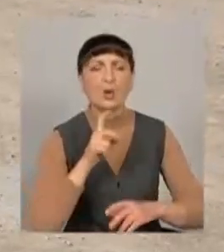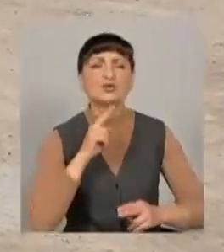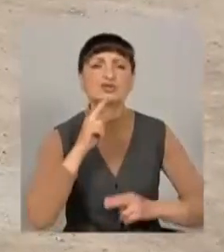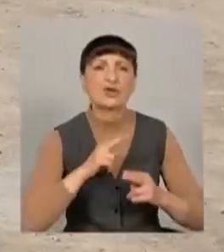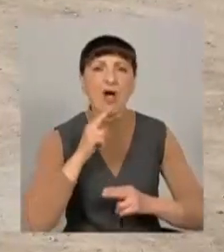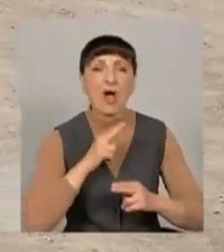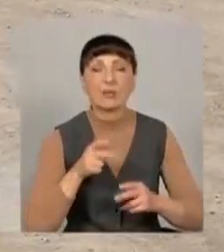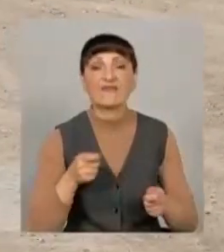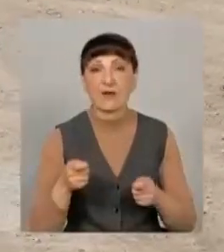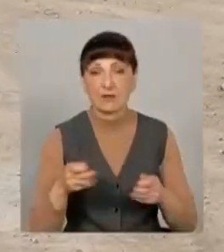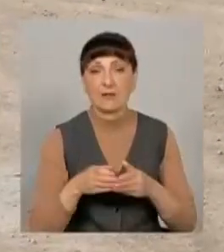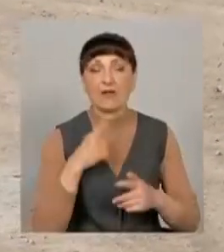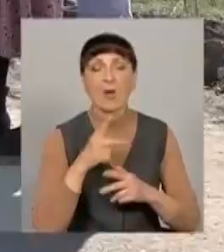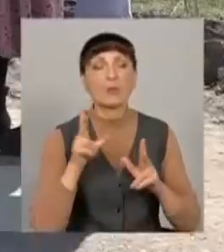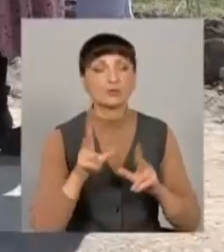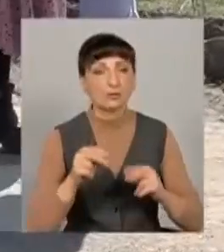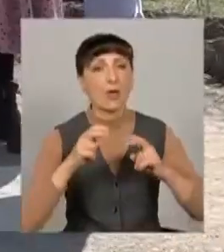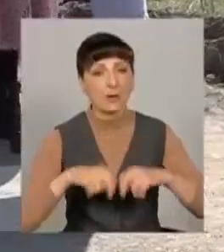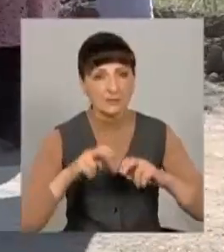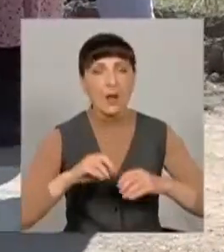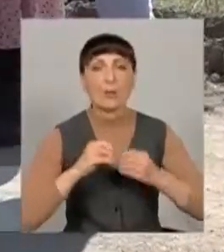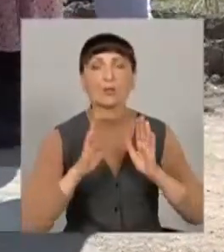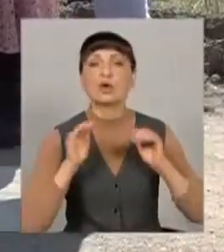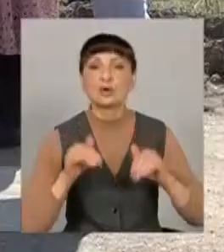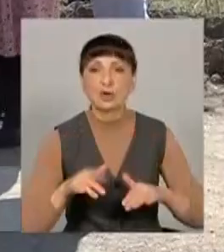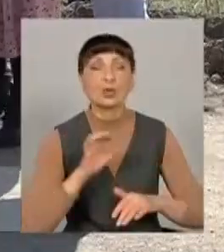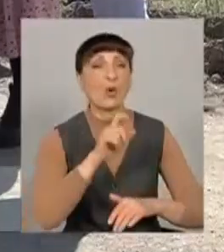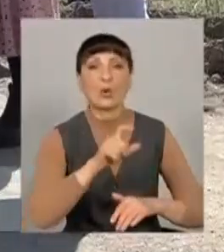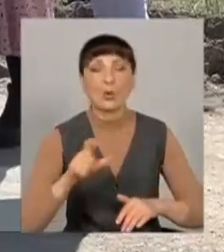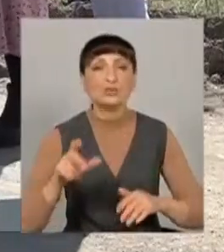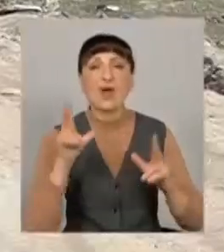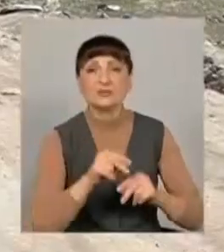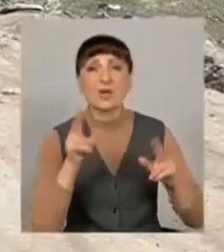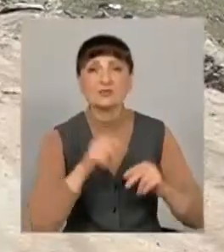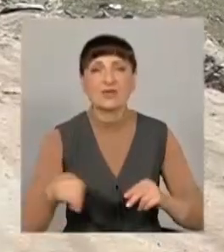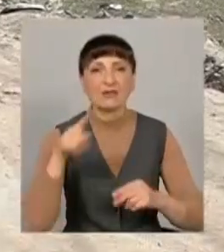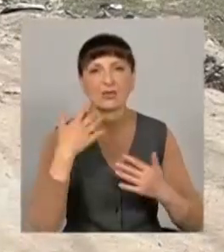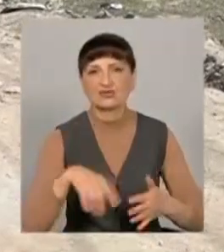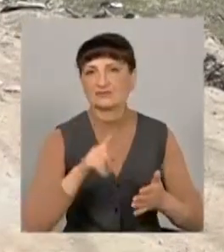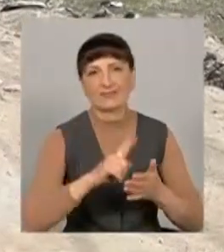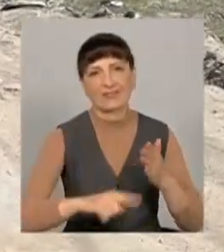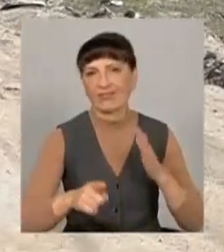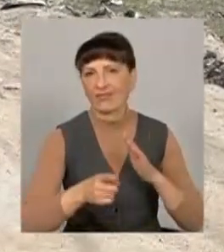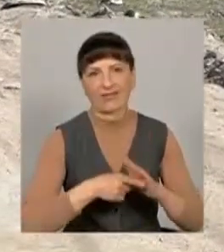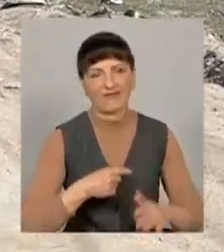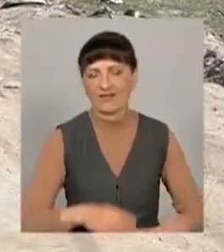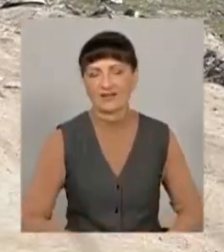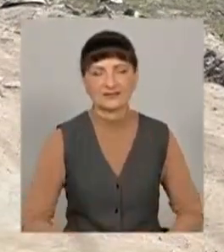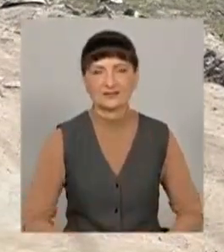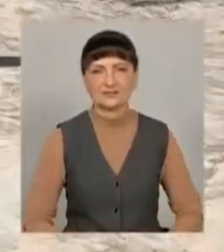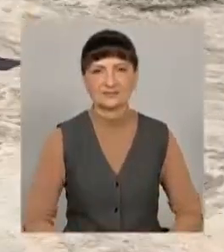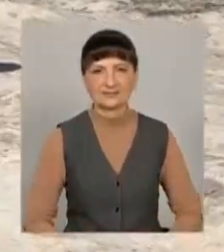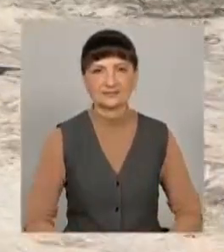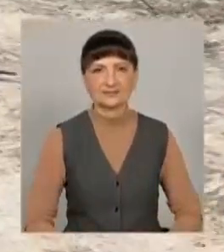местной администрации обещали рассмотреть и проблему решить. Вот только сами жители обещаниям чиновников верят с трудом. Адель Акжаркенова,